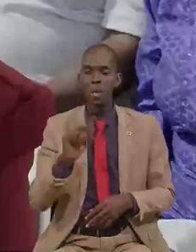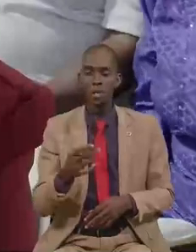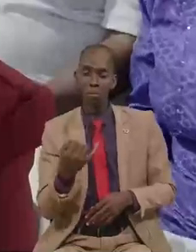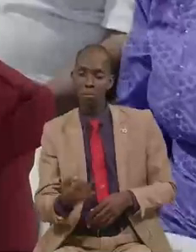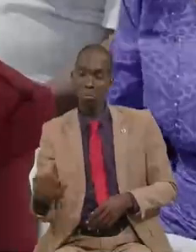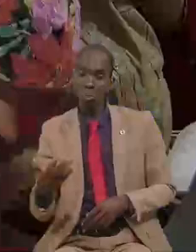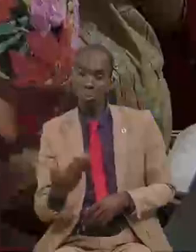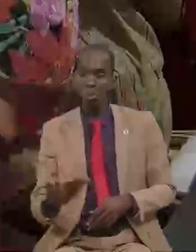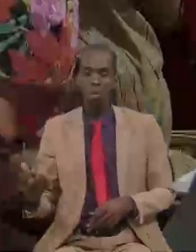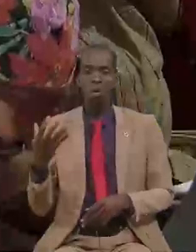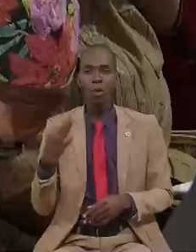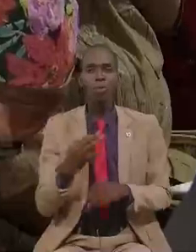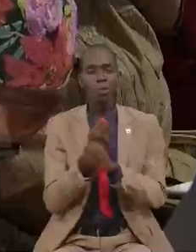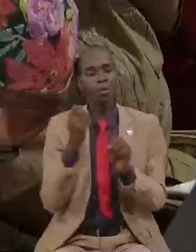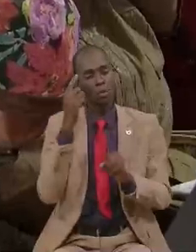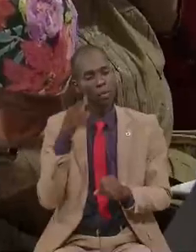nom de Jésus,